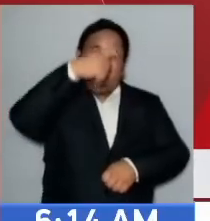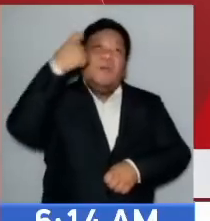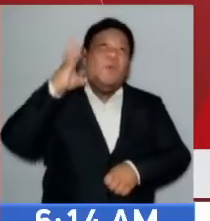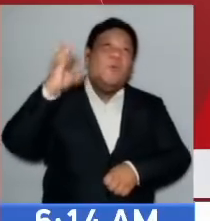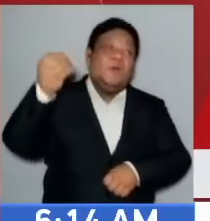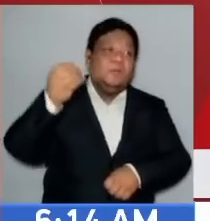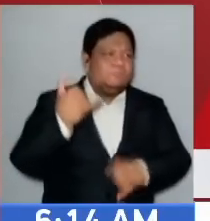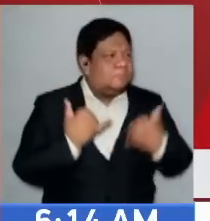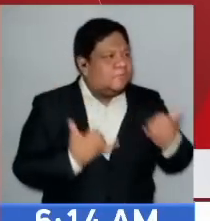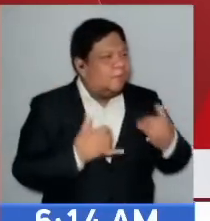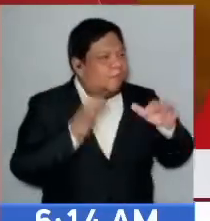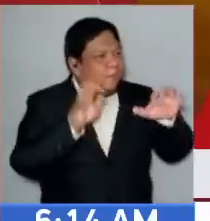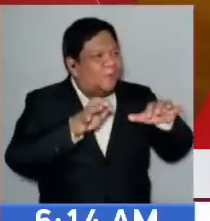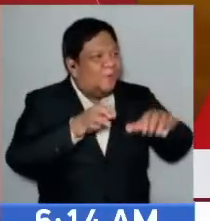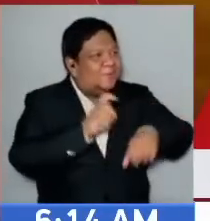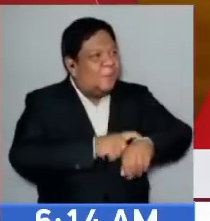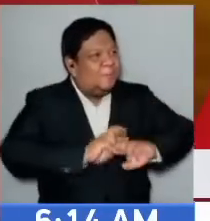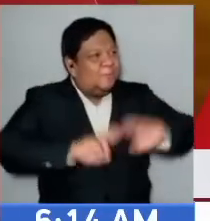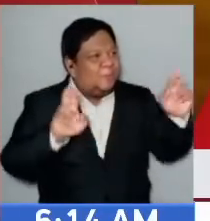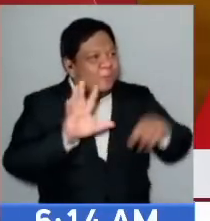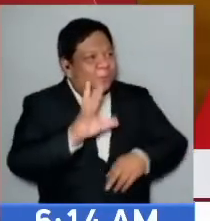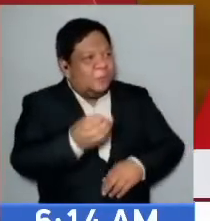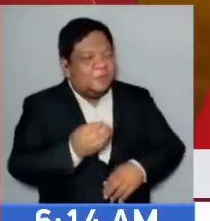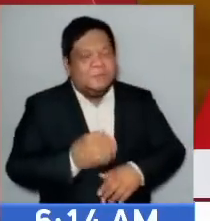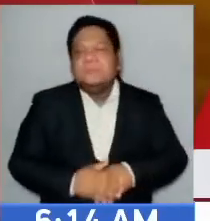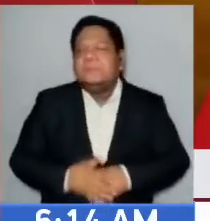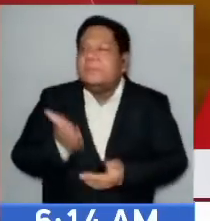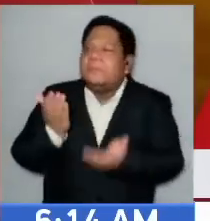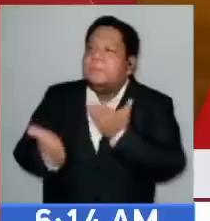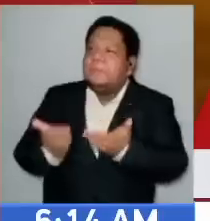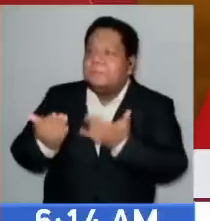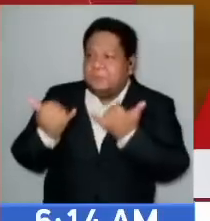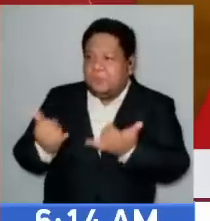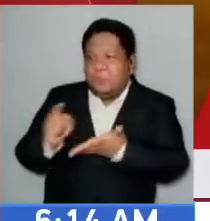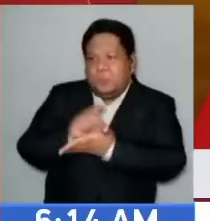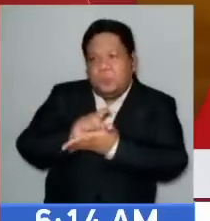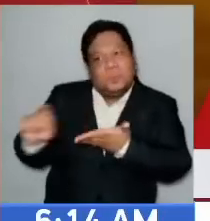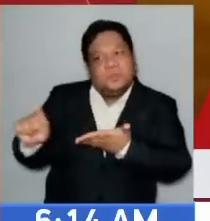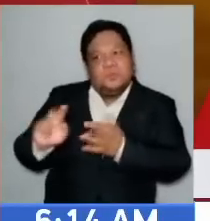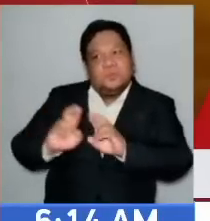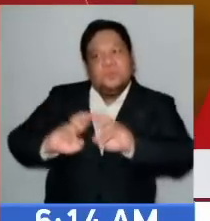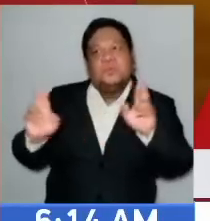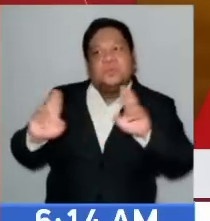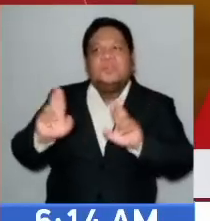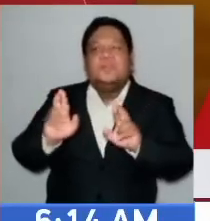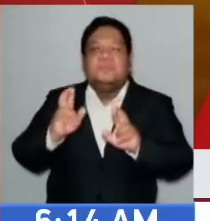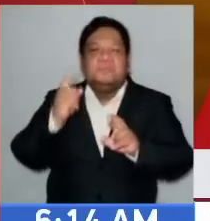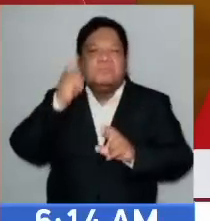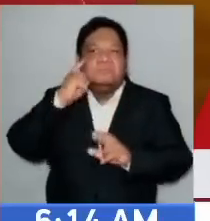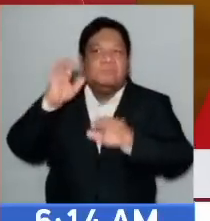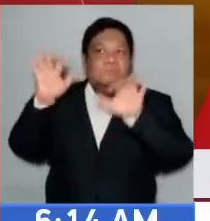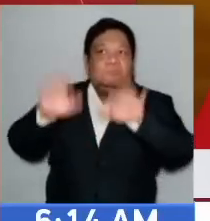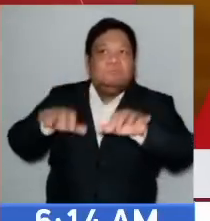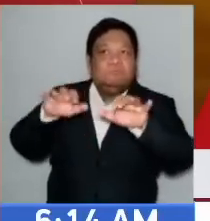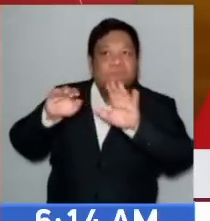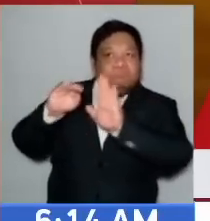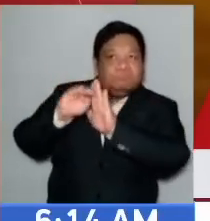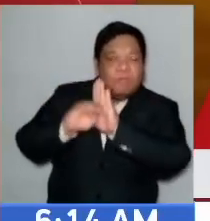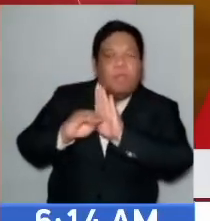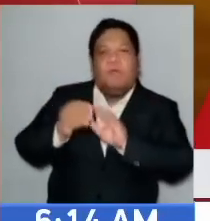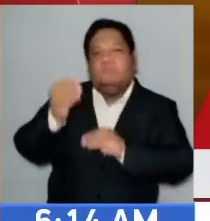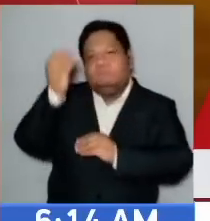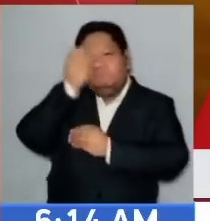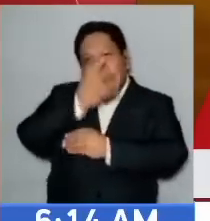Sa natin, posibleng within this week ay masatisfy na yung rainfall criteria na nagiging basehan natin sa pagdedeklara ng simula ng tag-ulan, no?